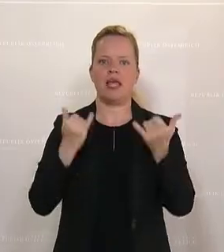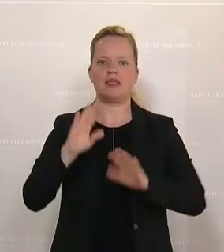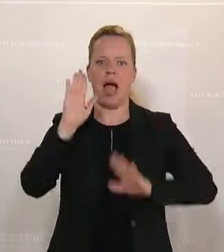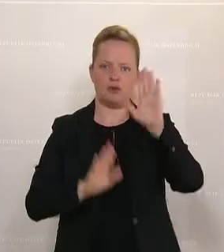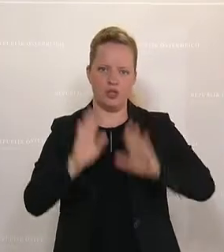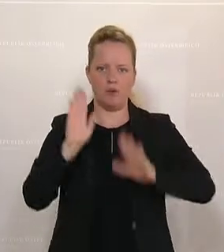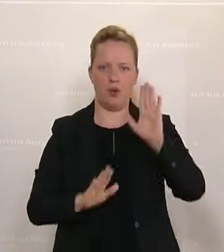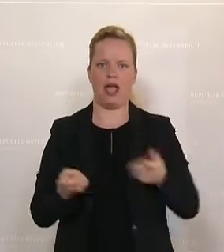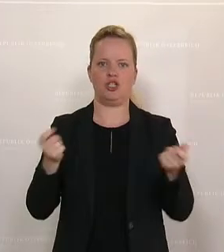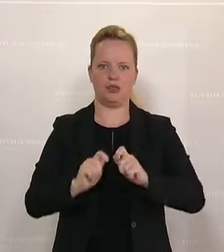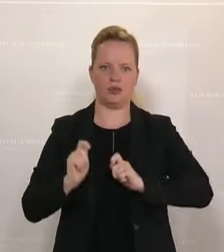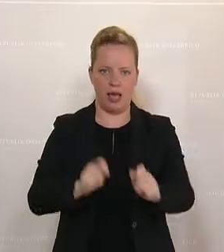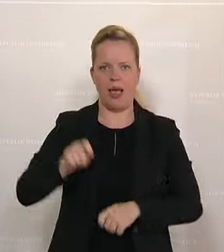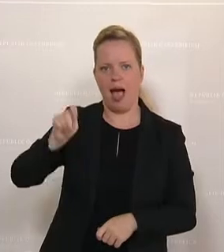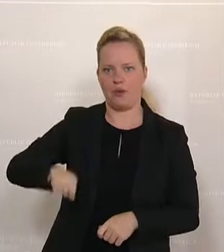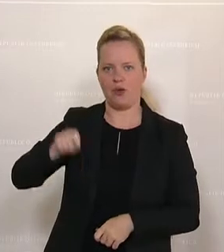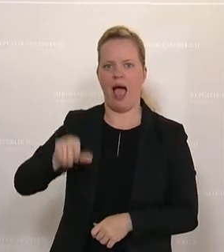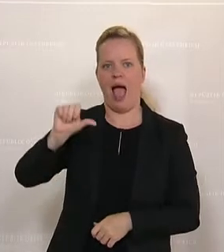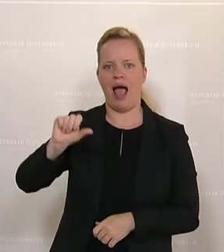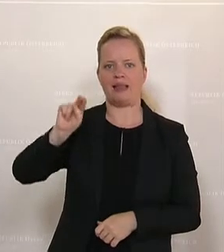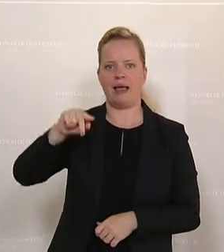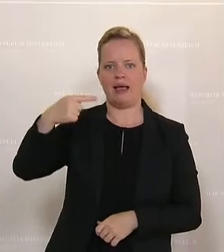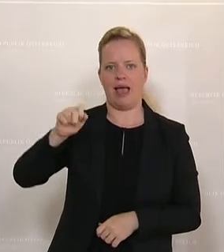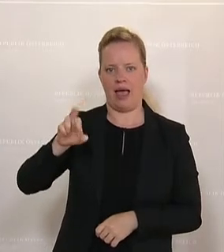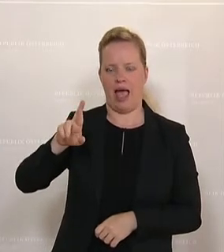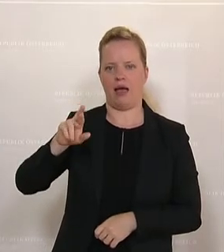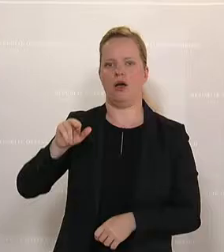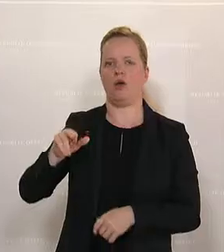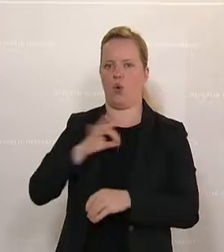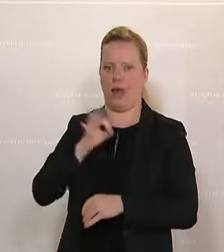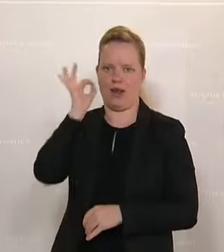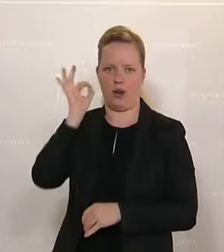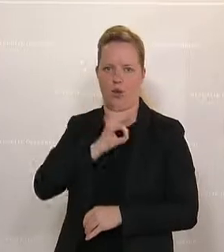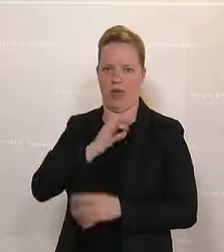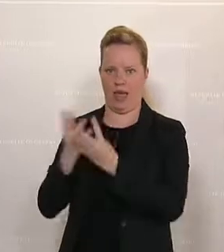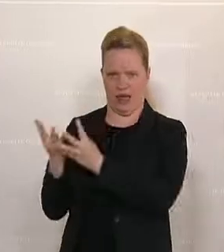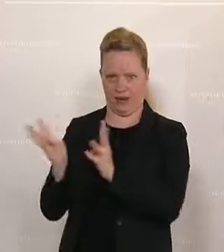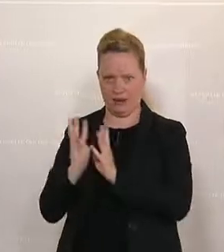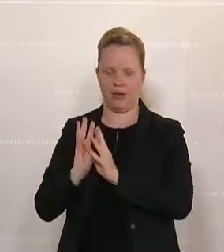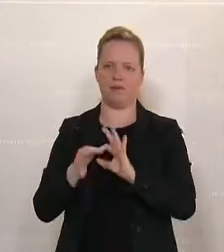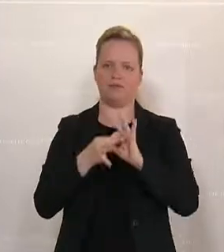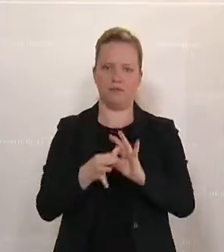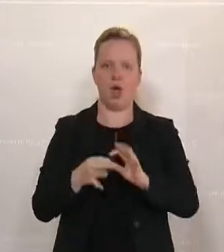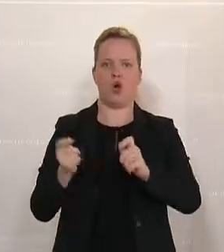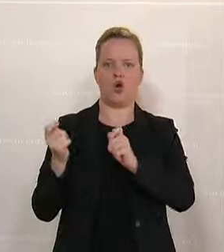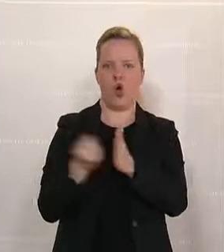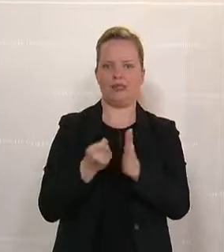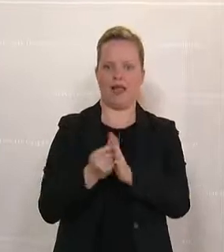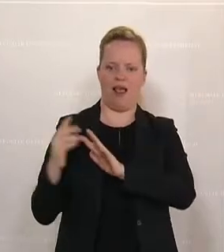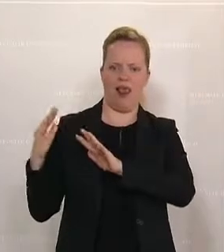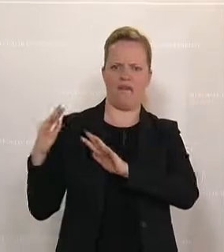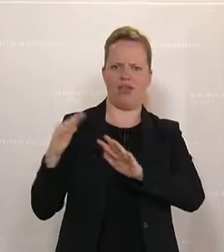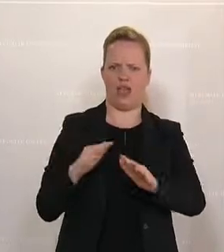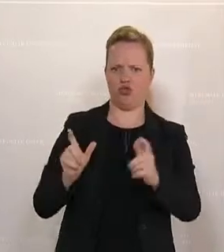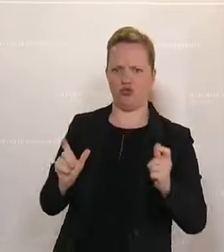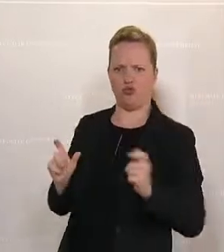Entschließungsantrag der Abgeordneten Erwin Angerer, Kolleginnen und Kollegen, betreffend Kostenlawine stoppen, Entlastung